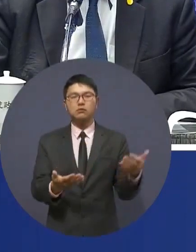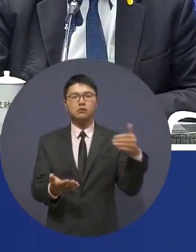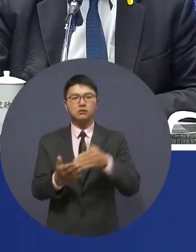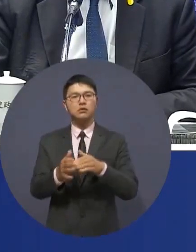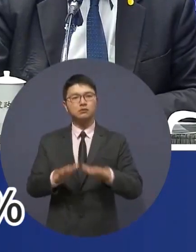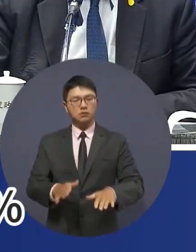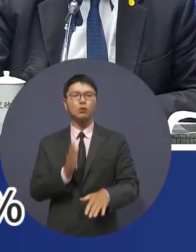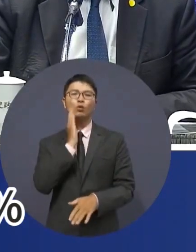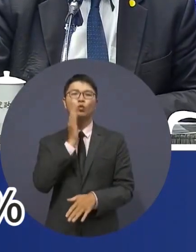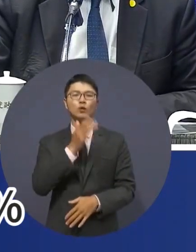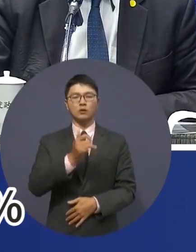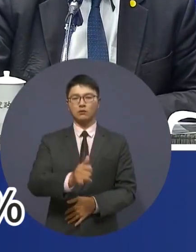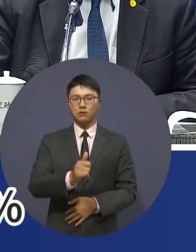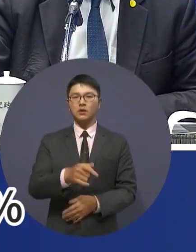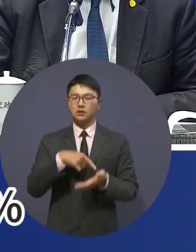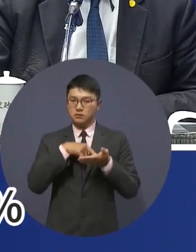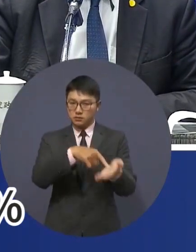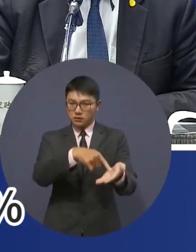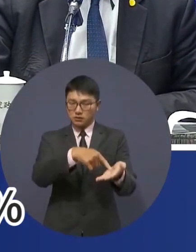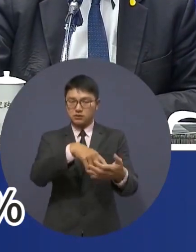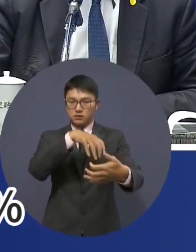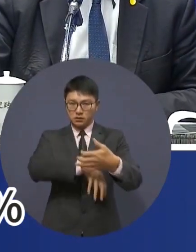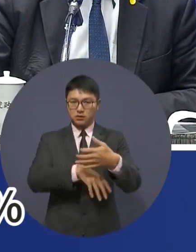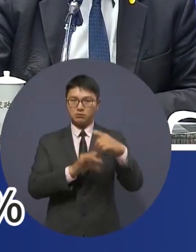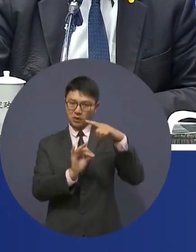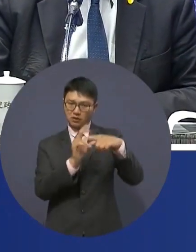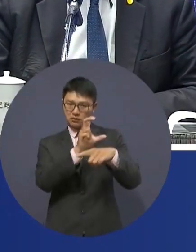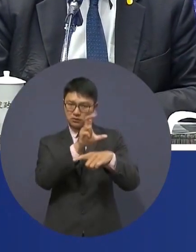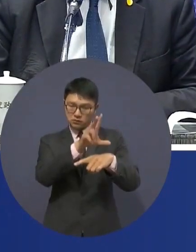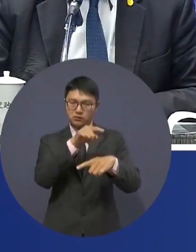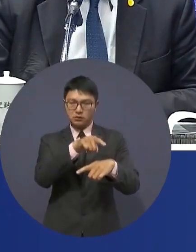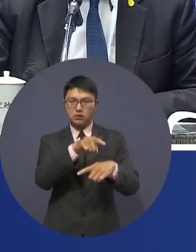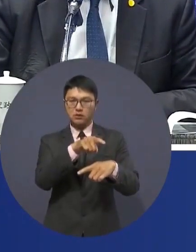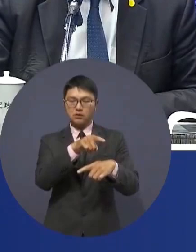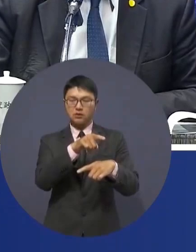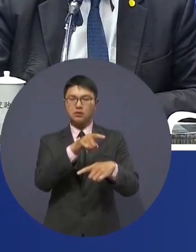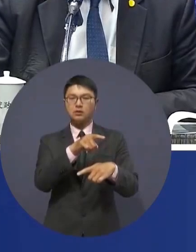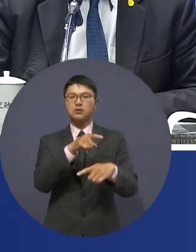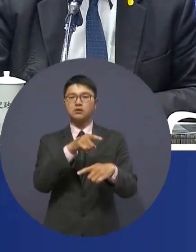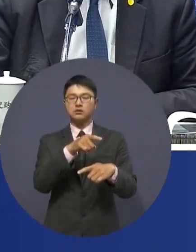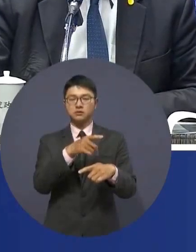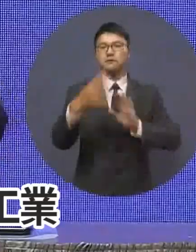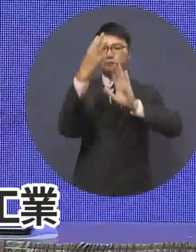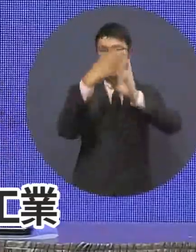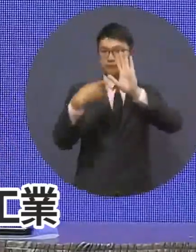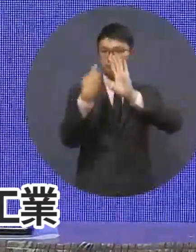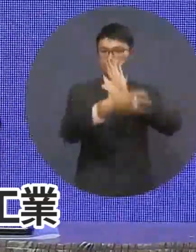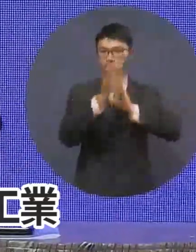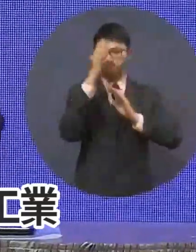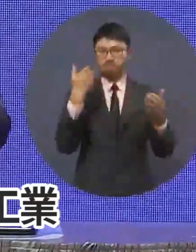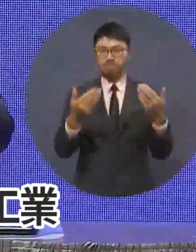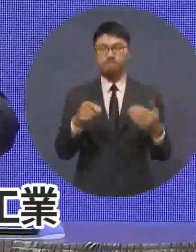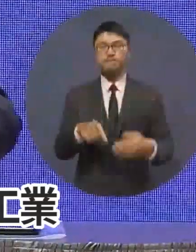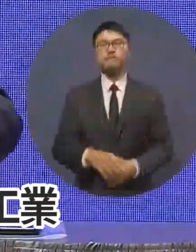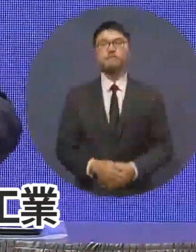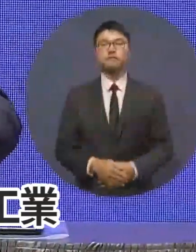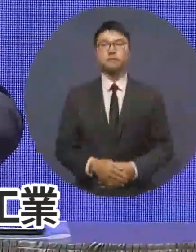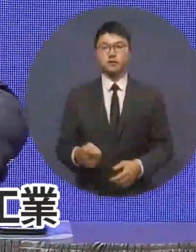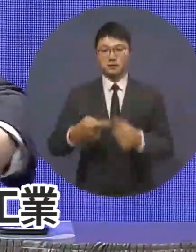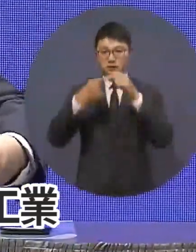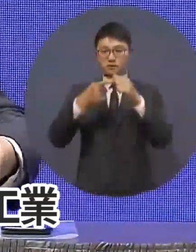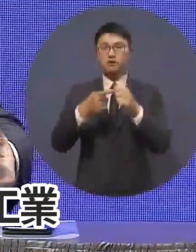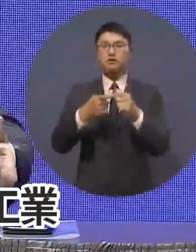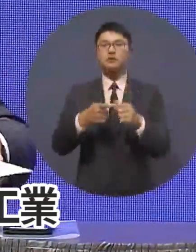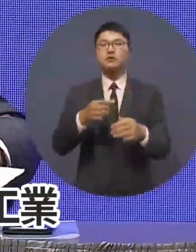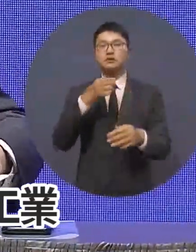是顺利的，那申请案件里面已经有77%已经核准申请，主要是金属机电